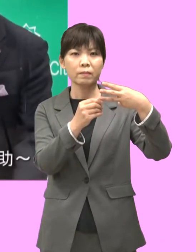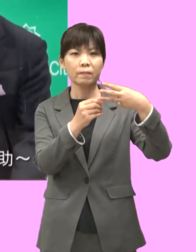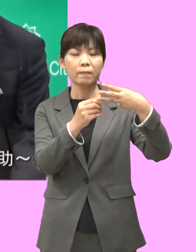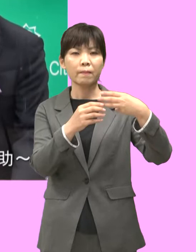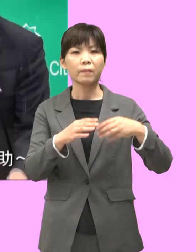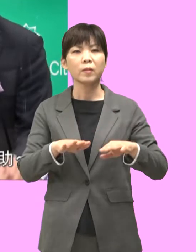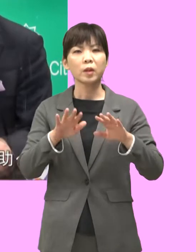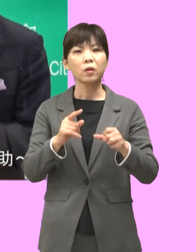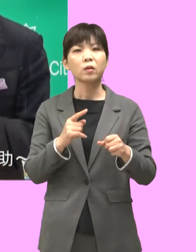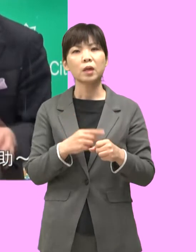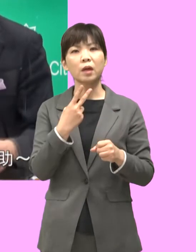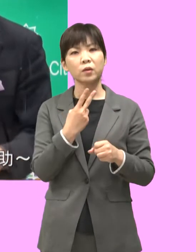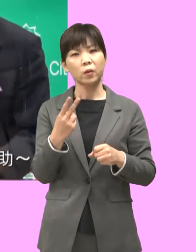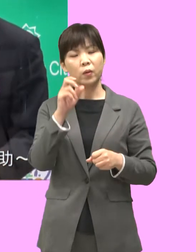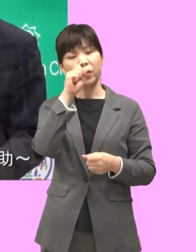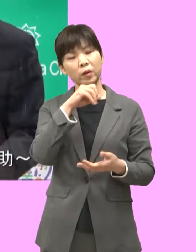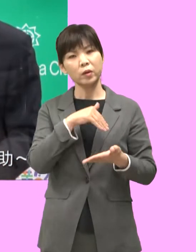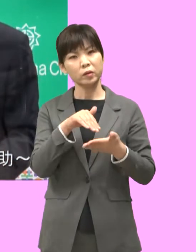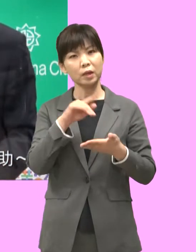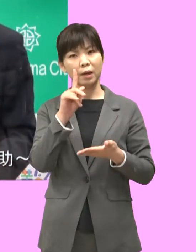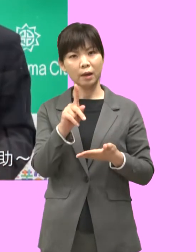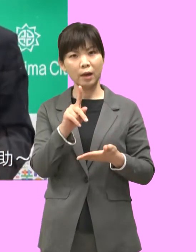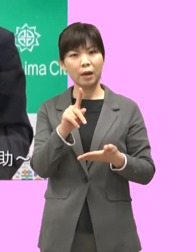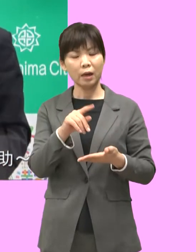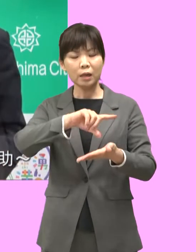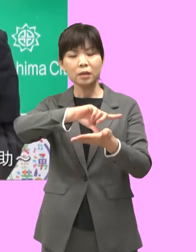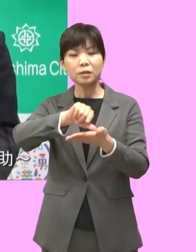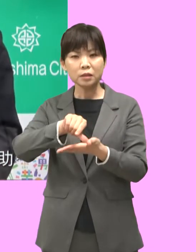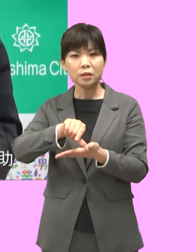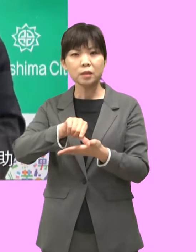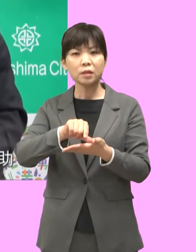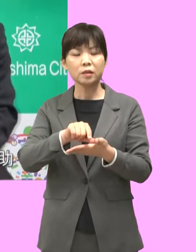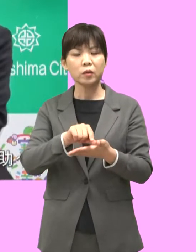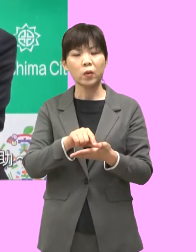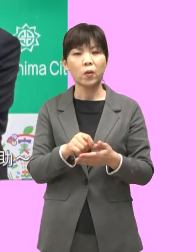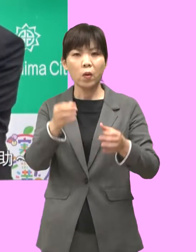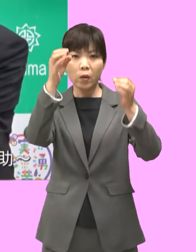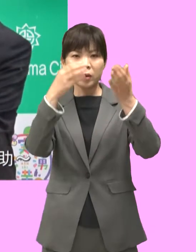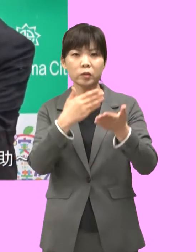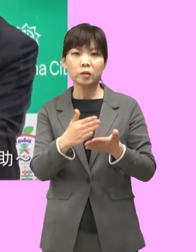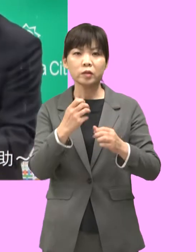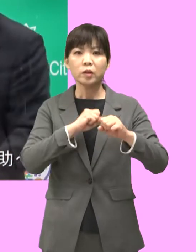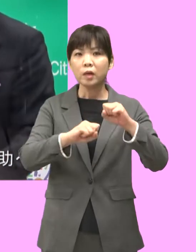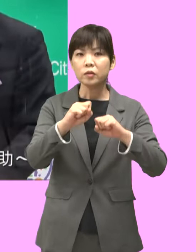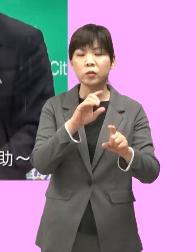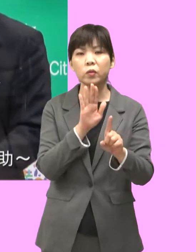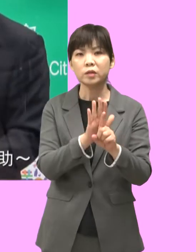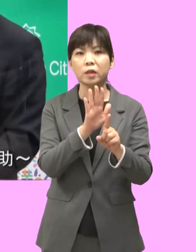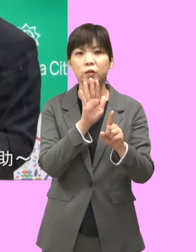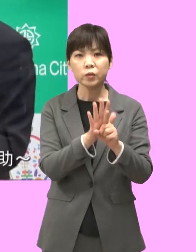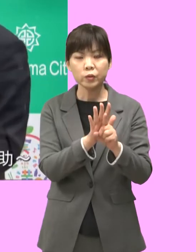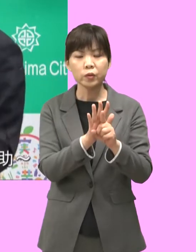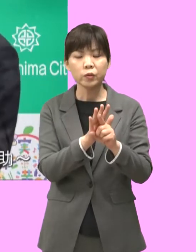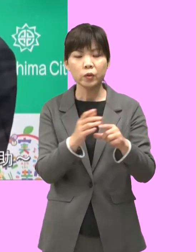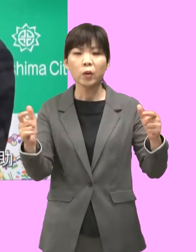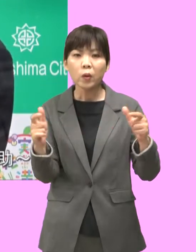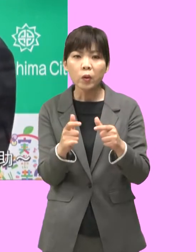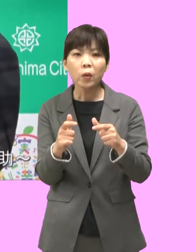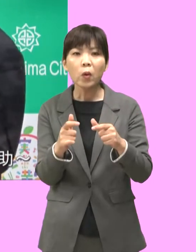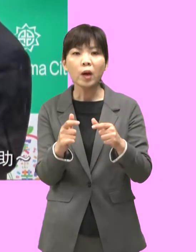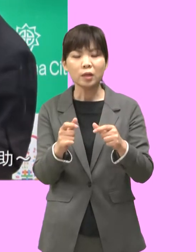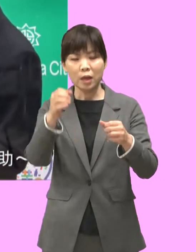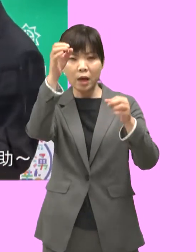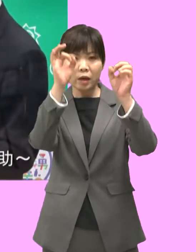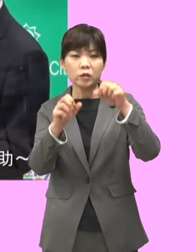今年度予算化をいたしました、地域の除雪活動を支援するための小型除雪機、機械